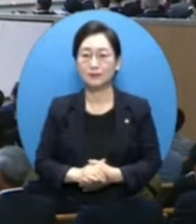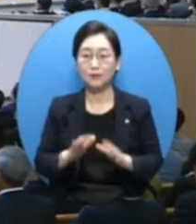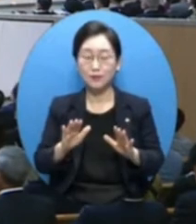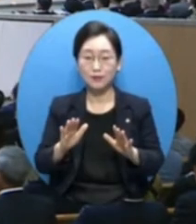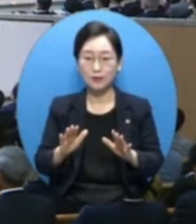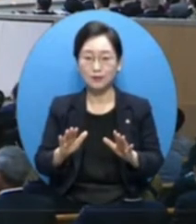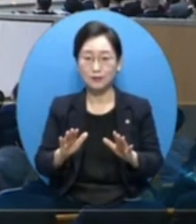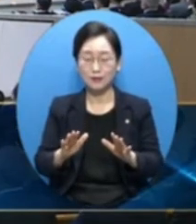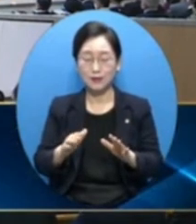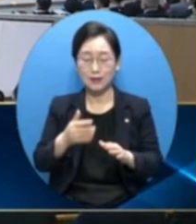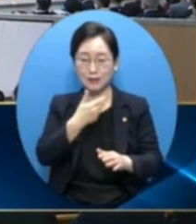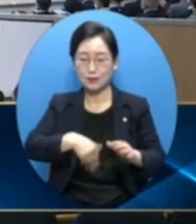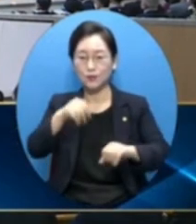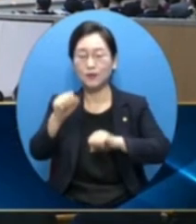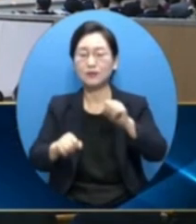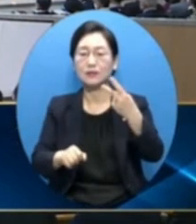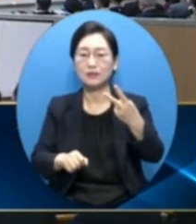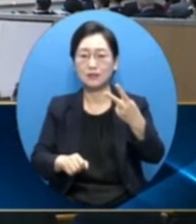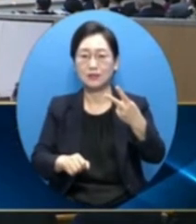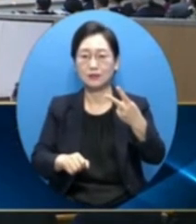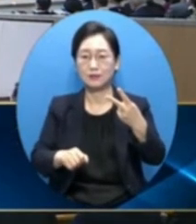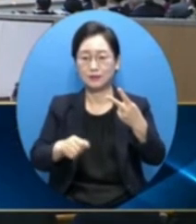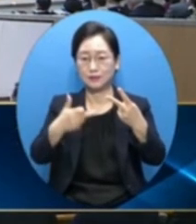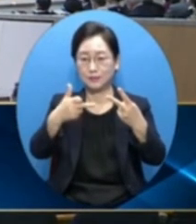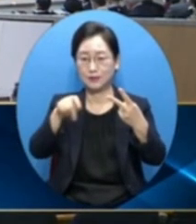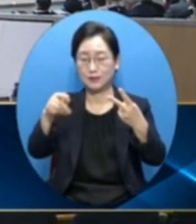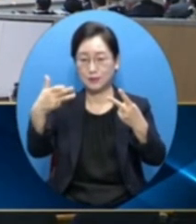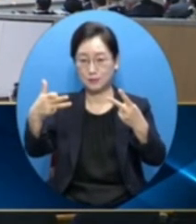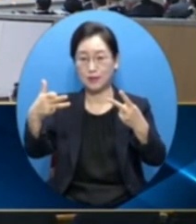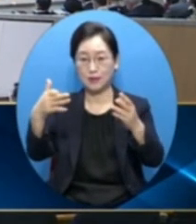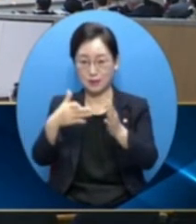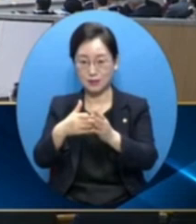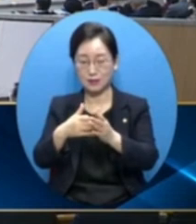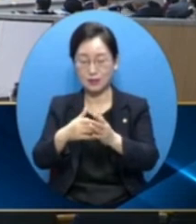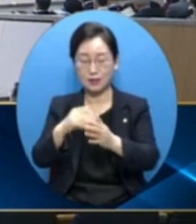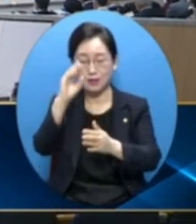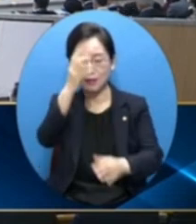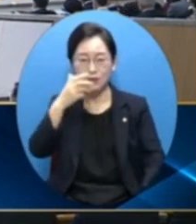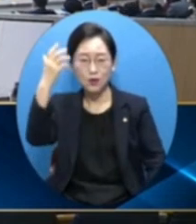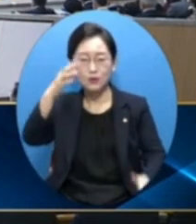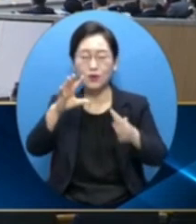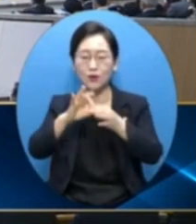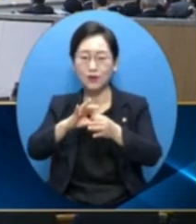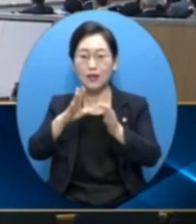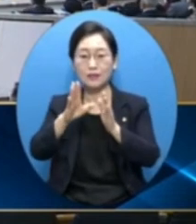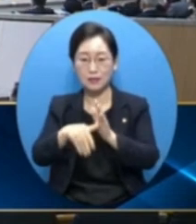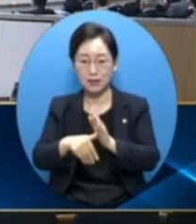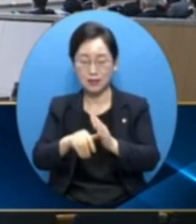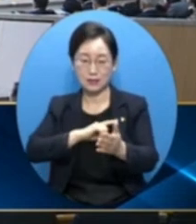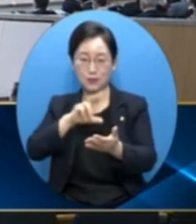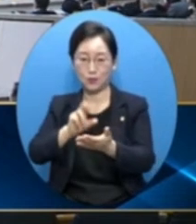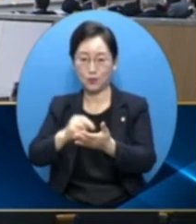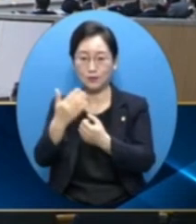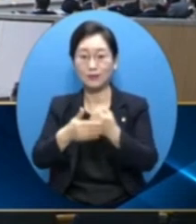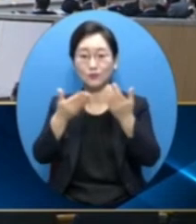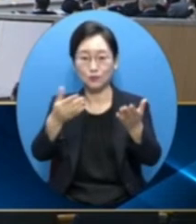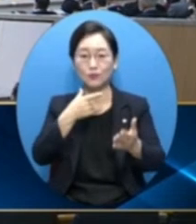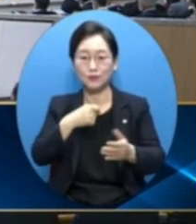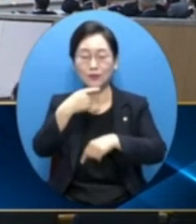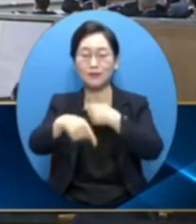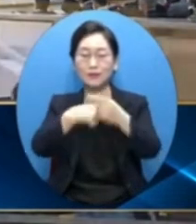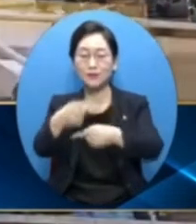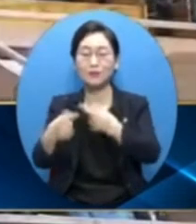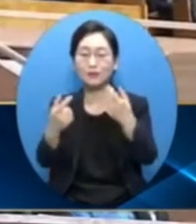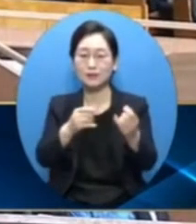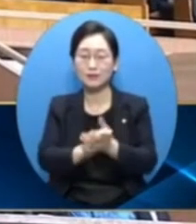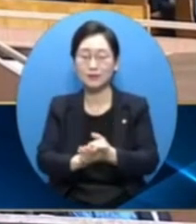오늘 저 여러분과 함께 사도행전 2장 17절 18절 말씀 가지고 성령의 시대, 이것은 제목으로 말씀의 은혜를 나누기 원합니다. 제목을 한번 크게 따라해